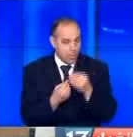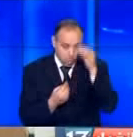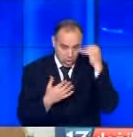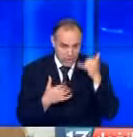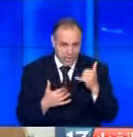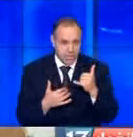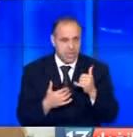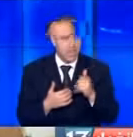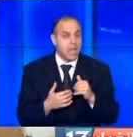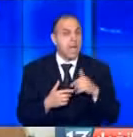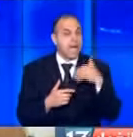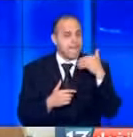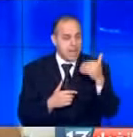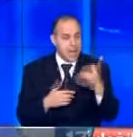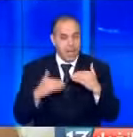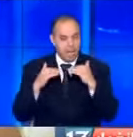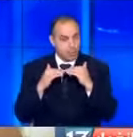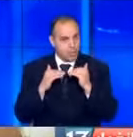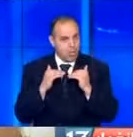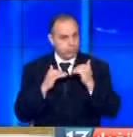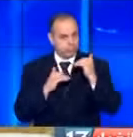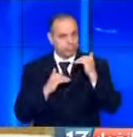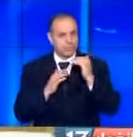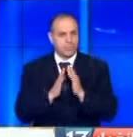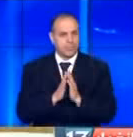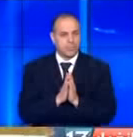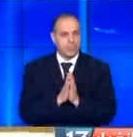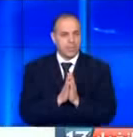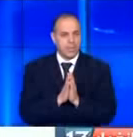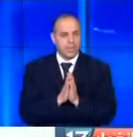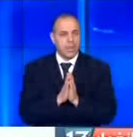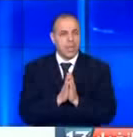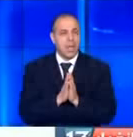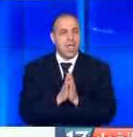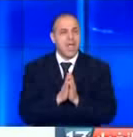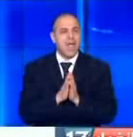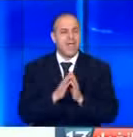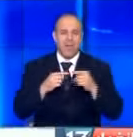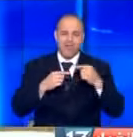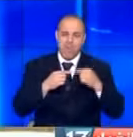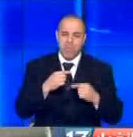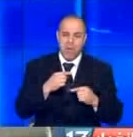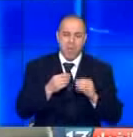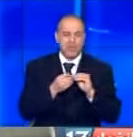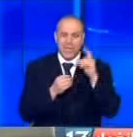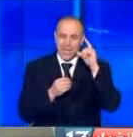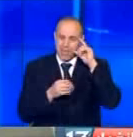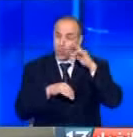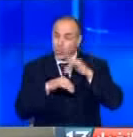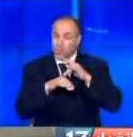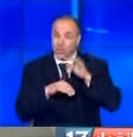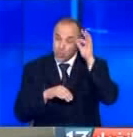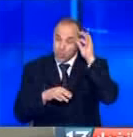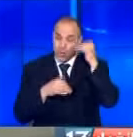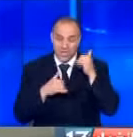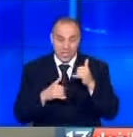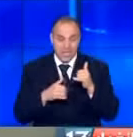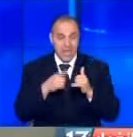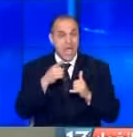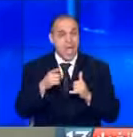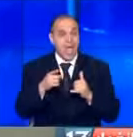أرقى. وحول الانعكاسات المباشرة للأزمة الليبية على البلدين، جدد الوزير الأول الجزائري موقف الجزائر